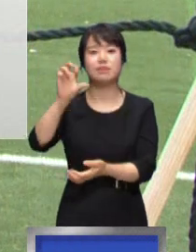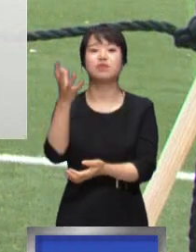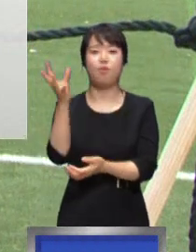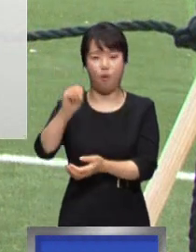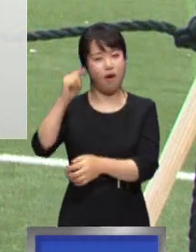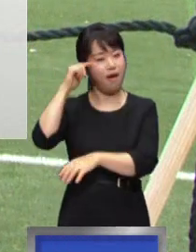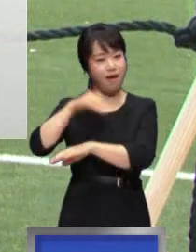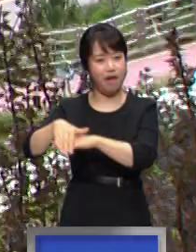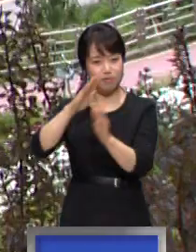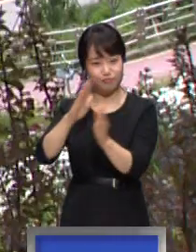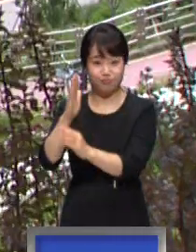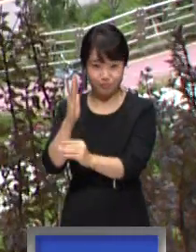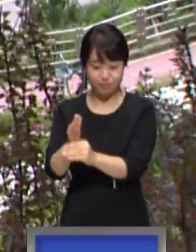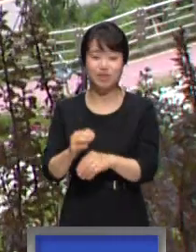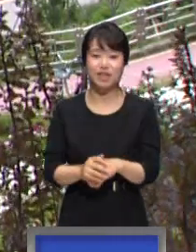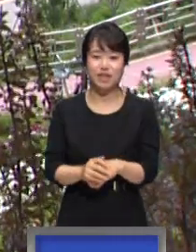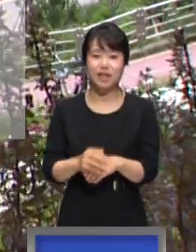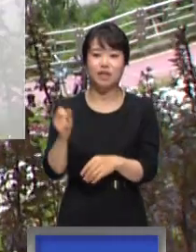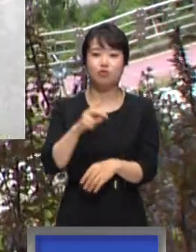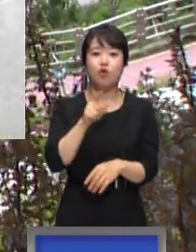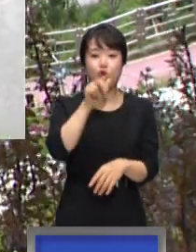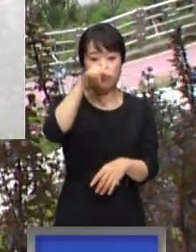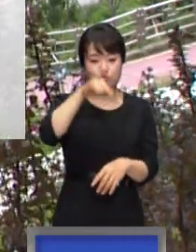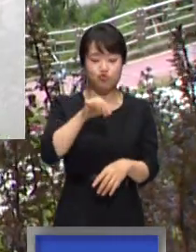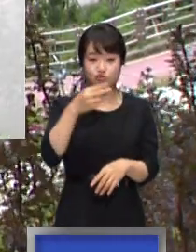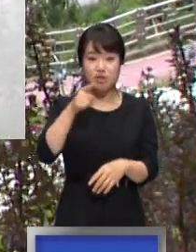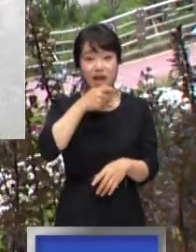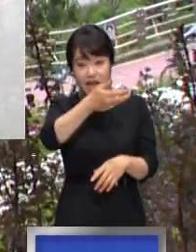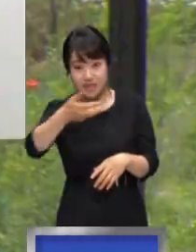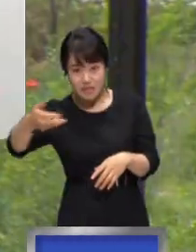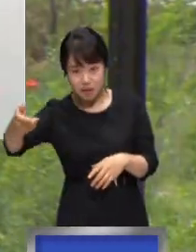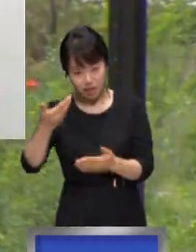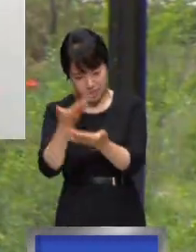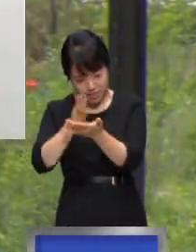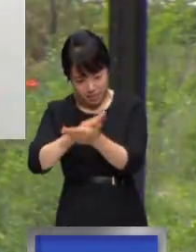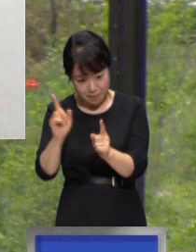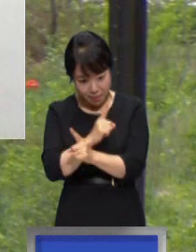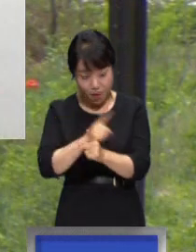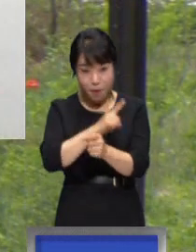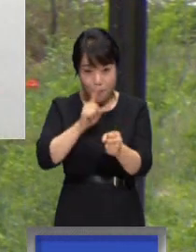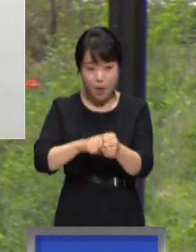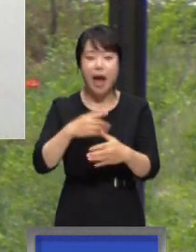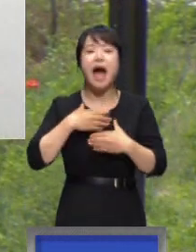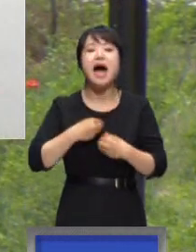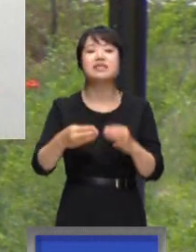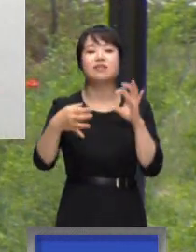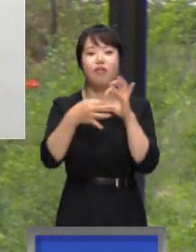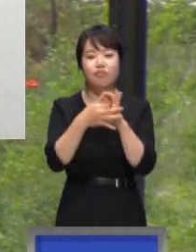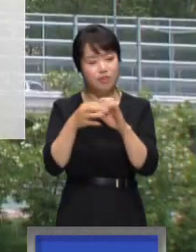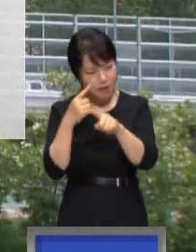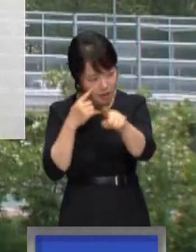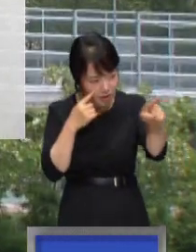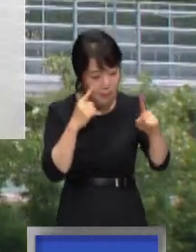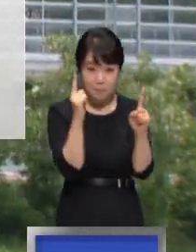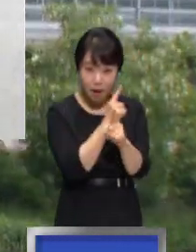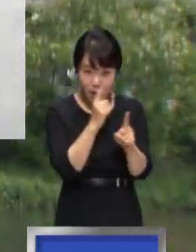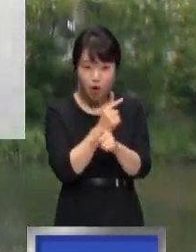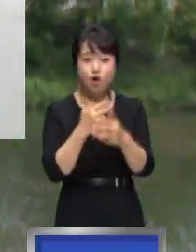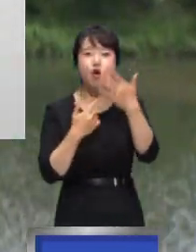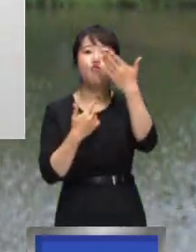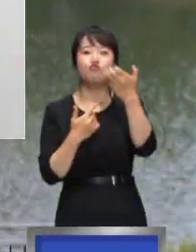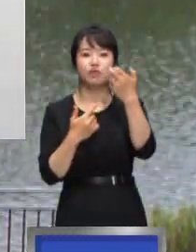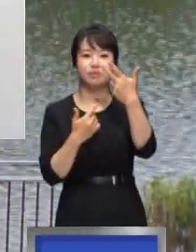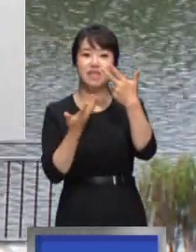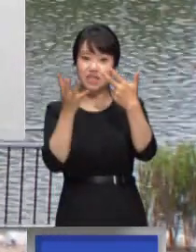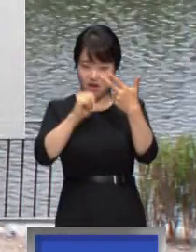예정입니다. 이어 중랑천 제반길 정비 사업에 18억 원 등 안전과 연결된 생활시설 정비에도 97억